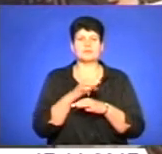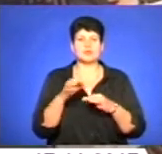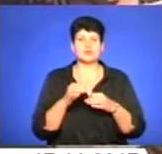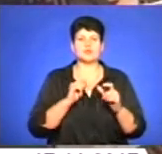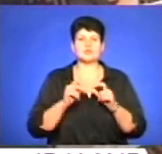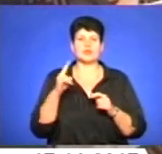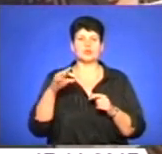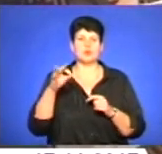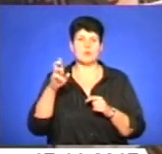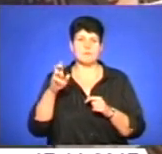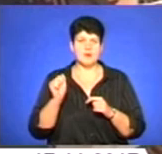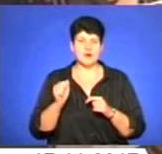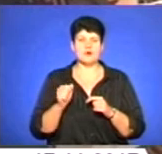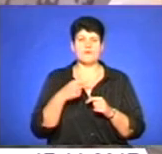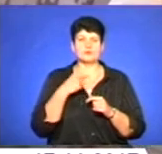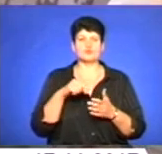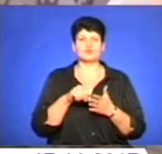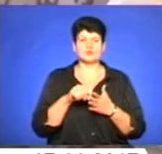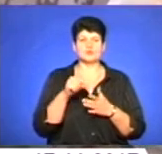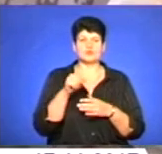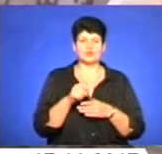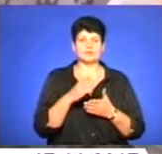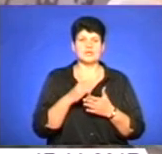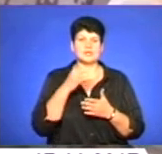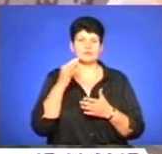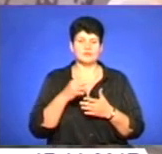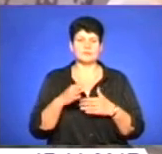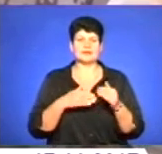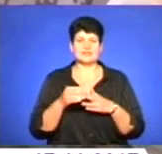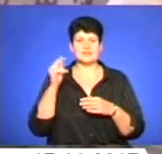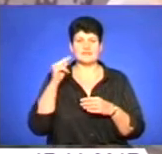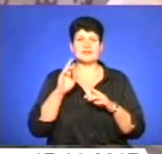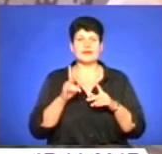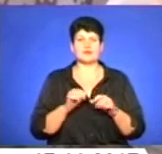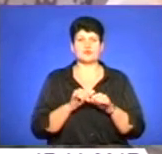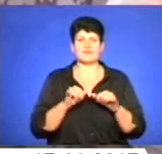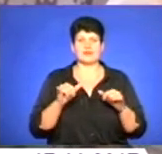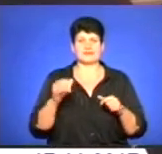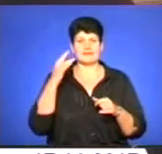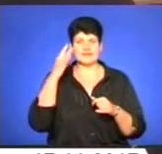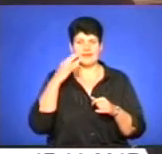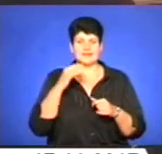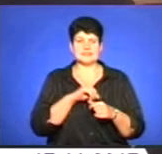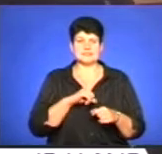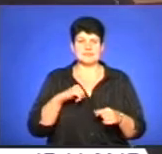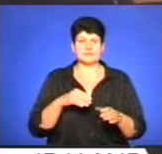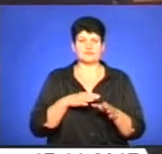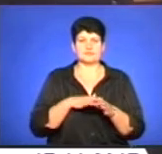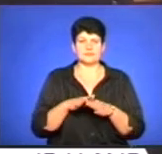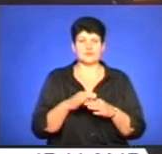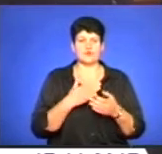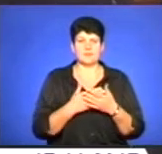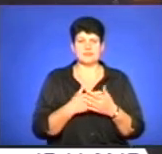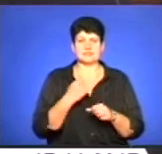доба» наголошують, що участь у ньому дає досвід і практичні навики, як розвивати свої ідеї, самореалізуватися у громадській роботі і